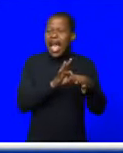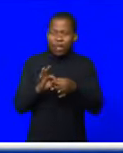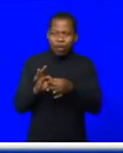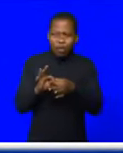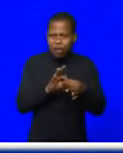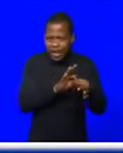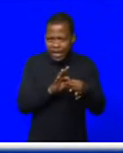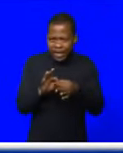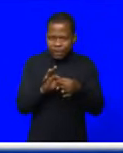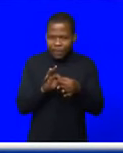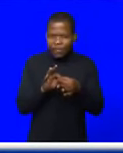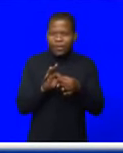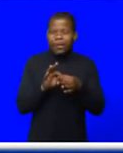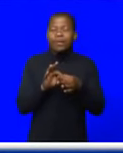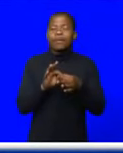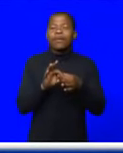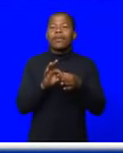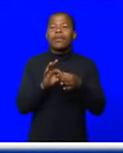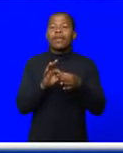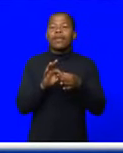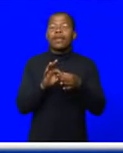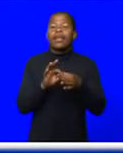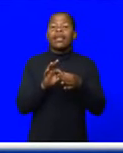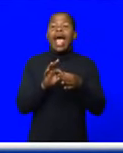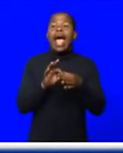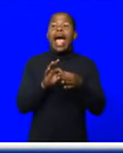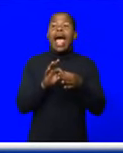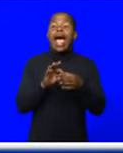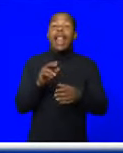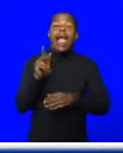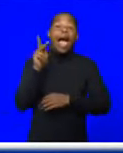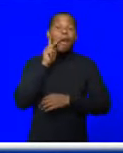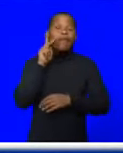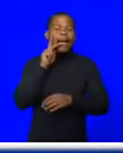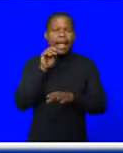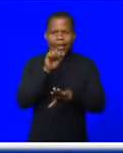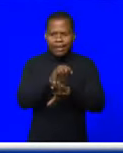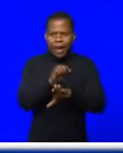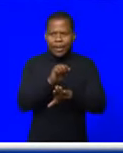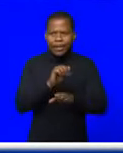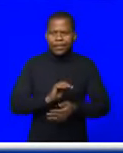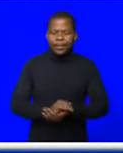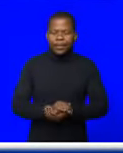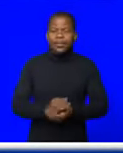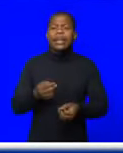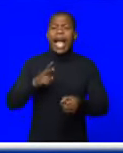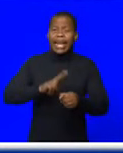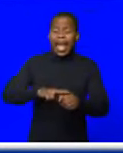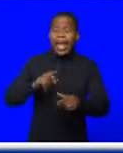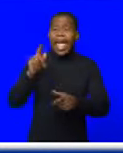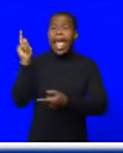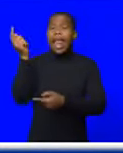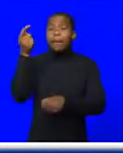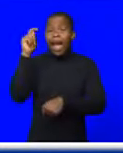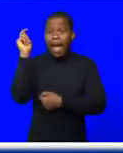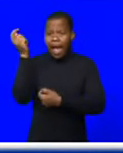advertiser ingabe le makhaya ke khona ke ngabe sibuke lokho